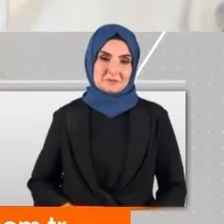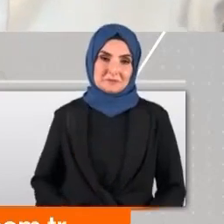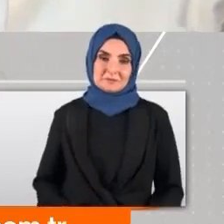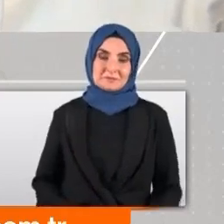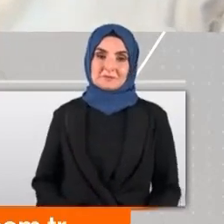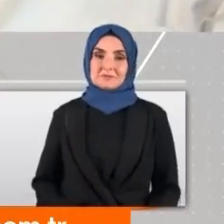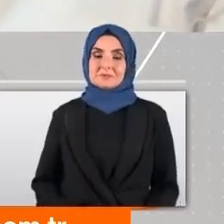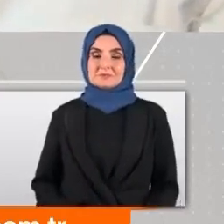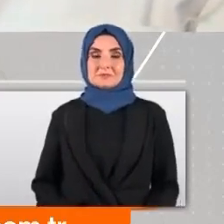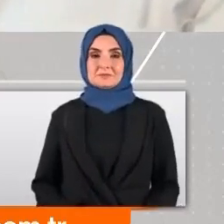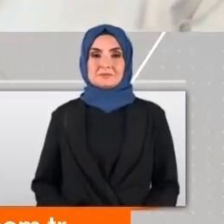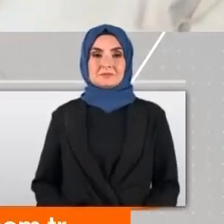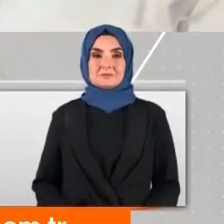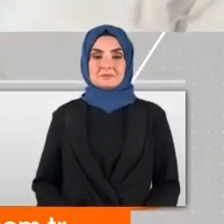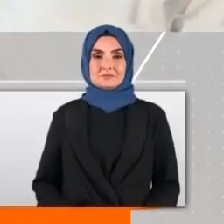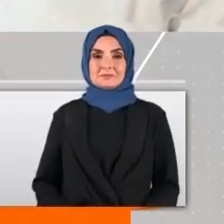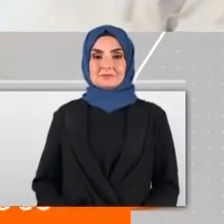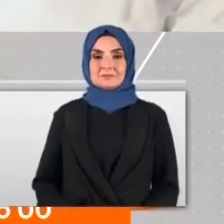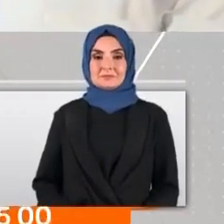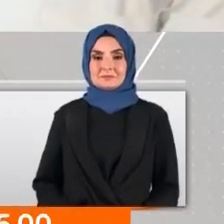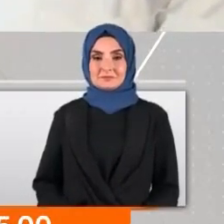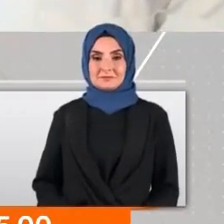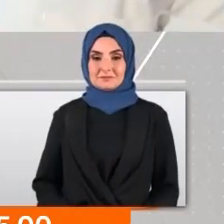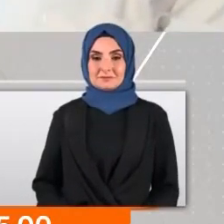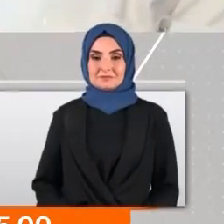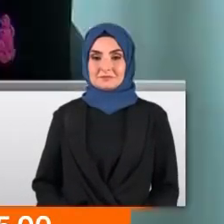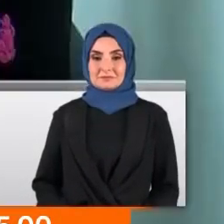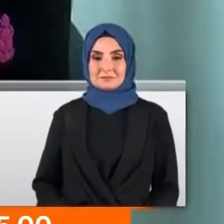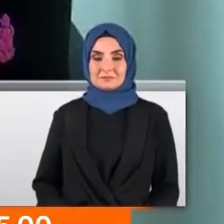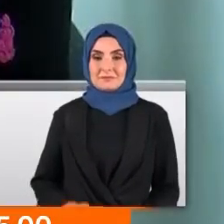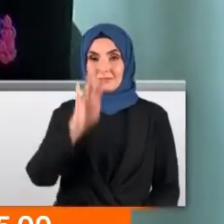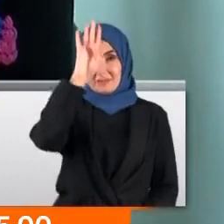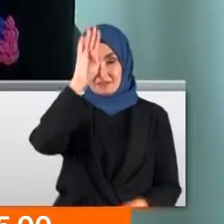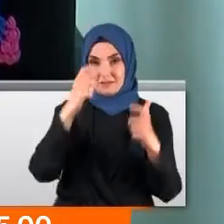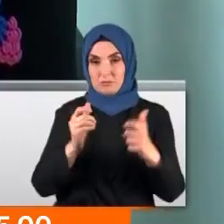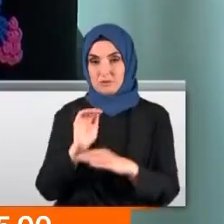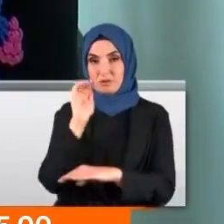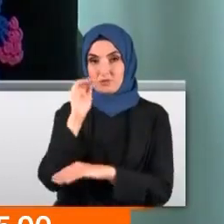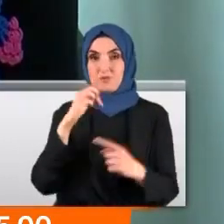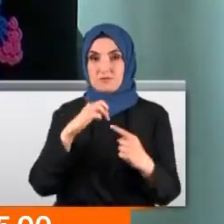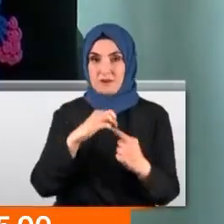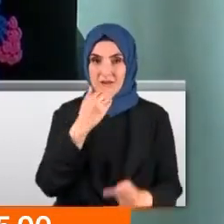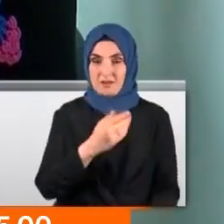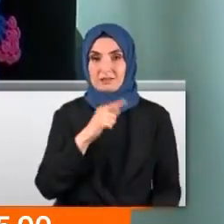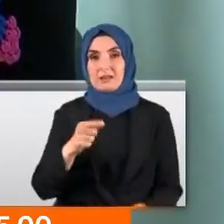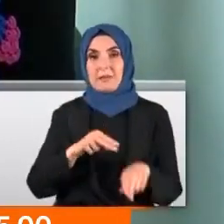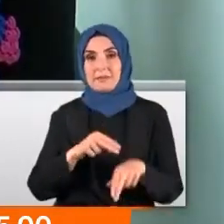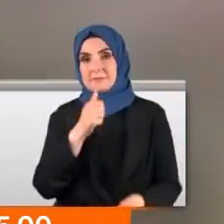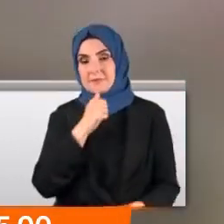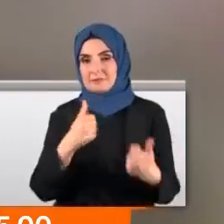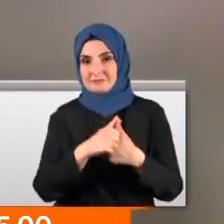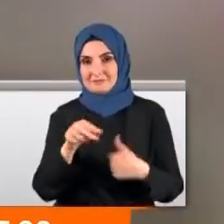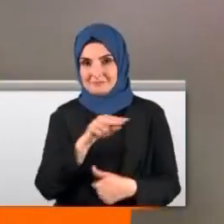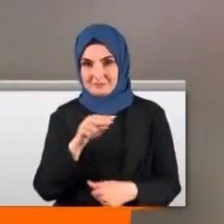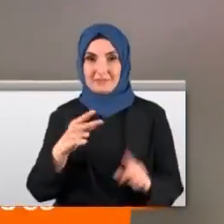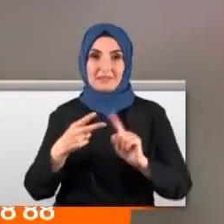oksijen tedavisiyle eve gidebilecek duruma, aşamaya kadar geldi. İstanbul'da yaşayan Reyhan ve Kadir Menteş çifti ikinci